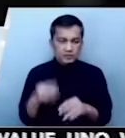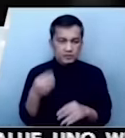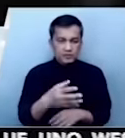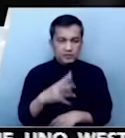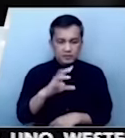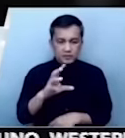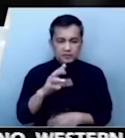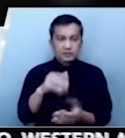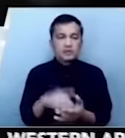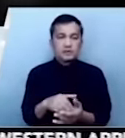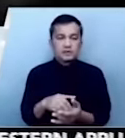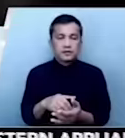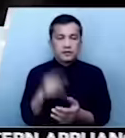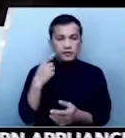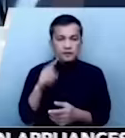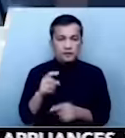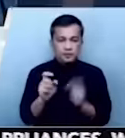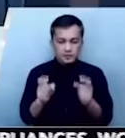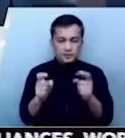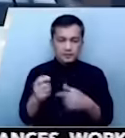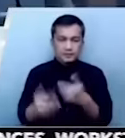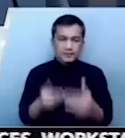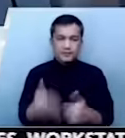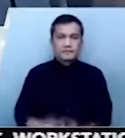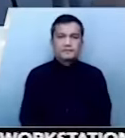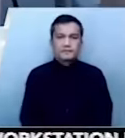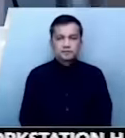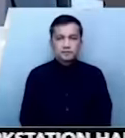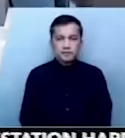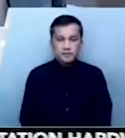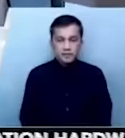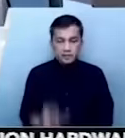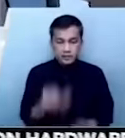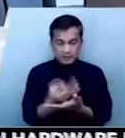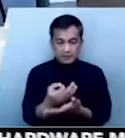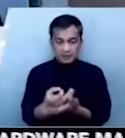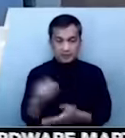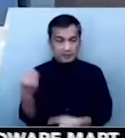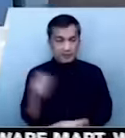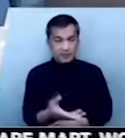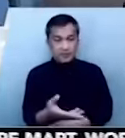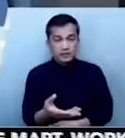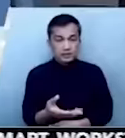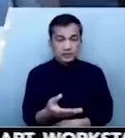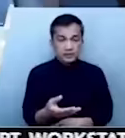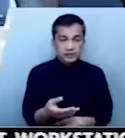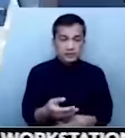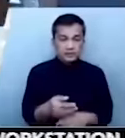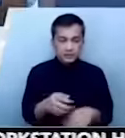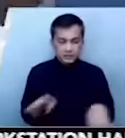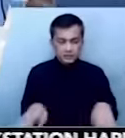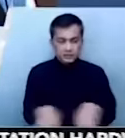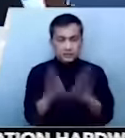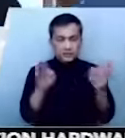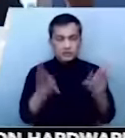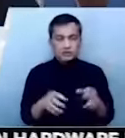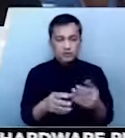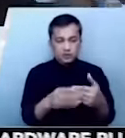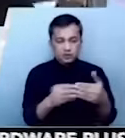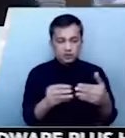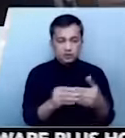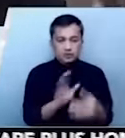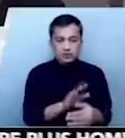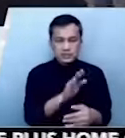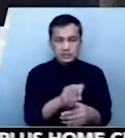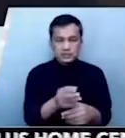pesos para mapabilis ang proseso. At ang perang kanyang ibibigay, tatapatan nila ng dolyar na kanila pang